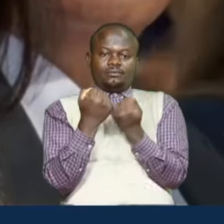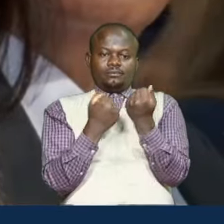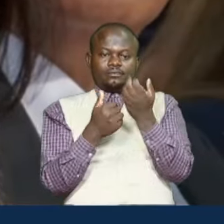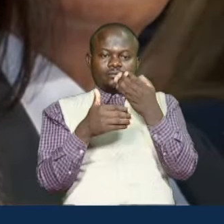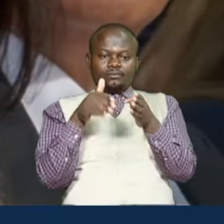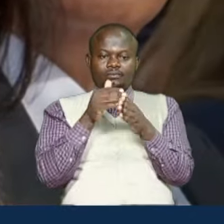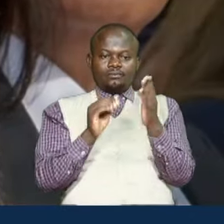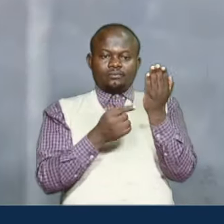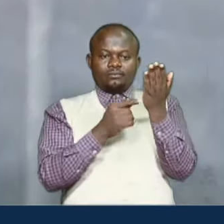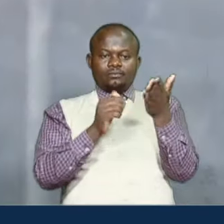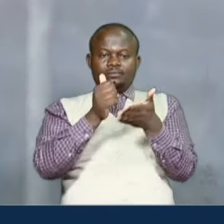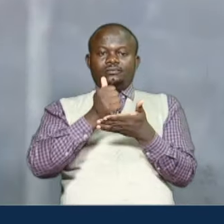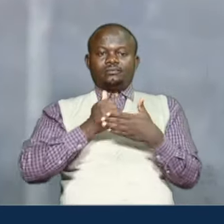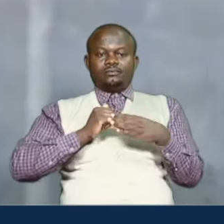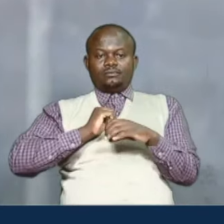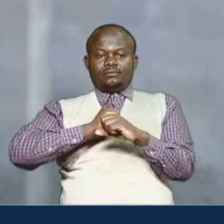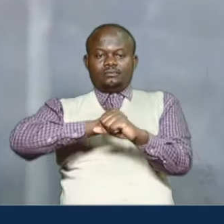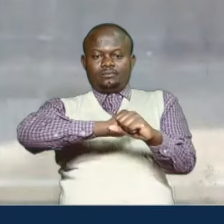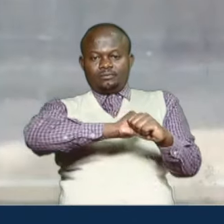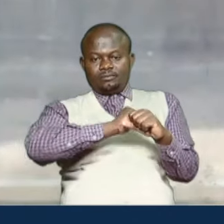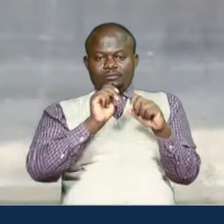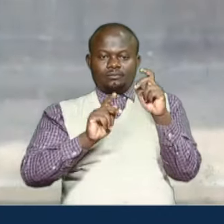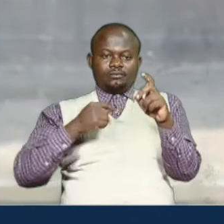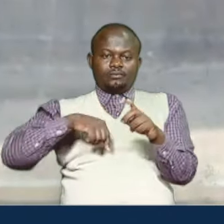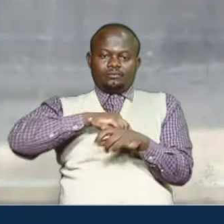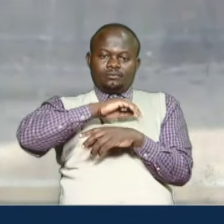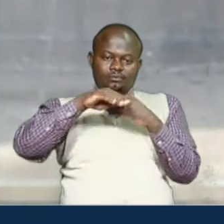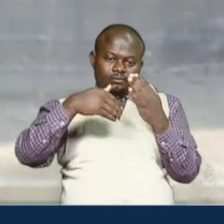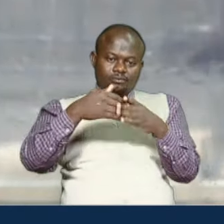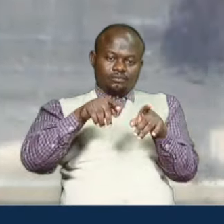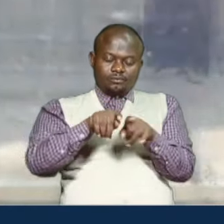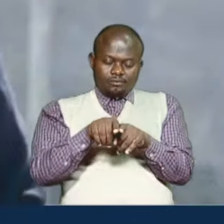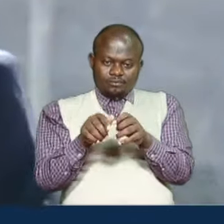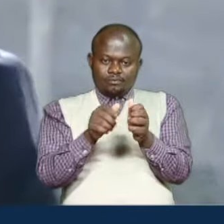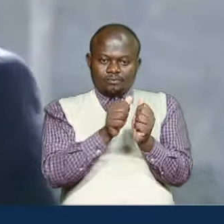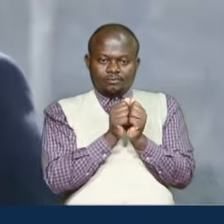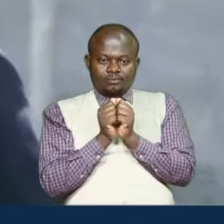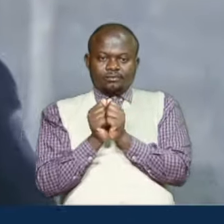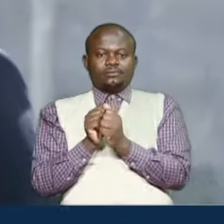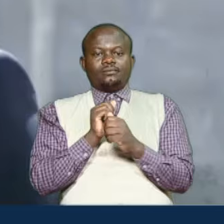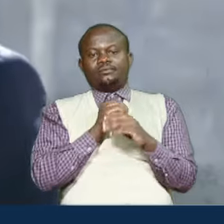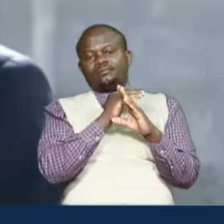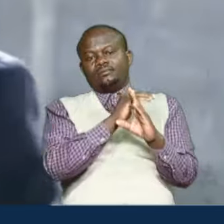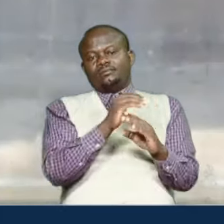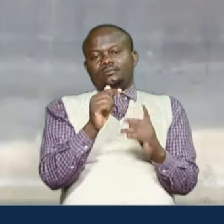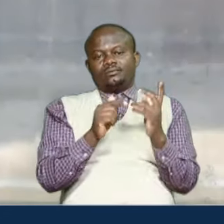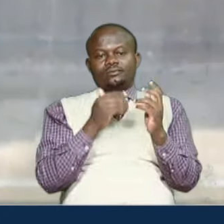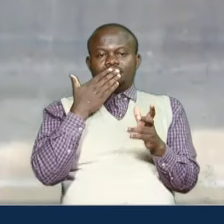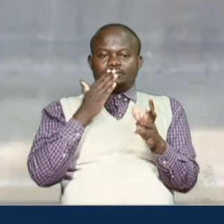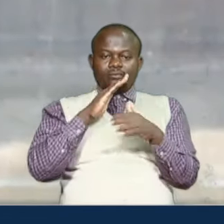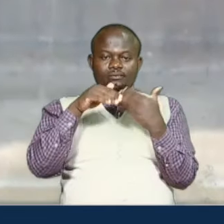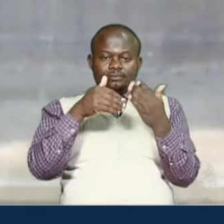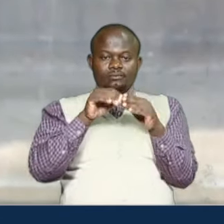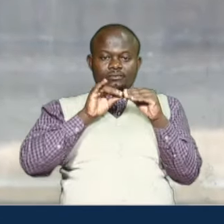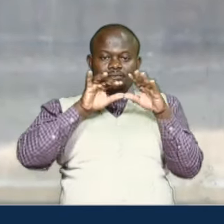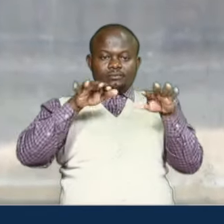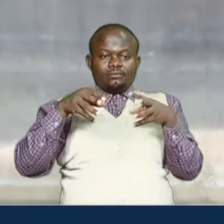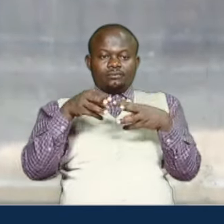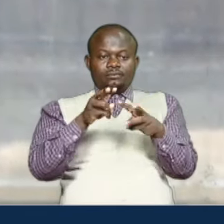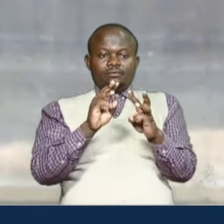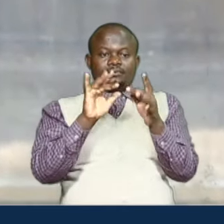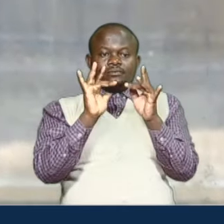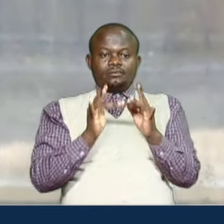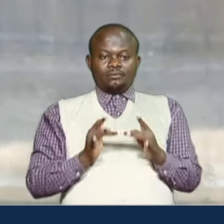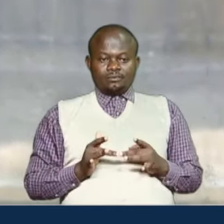rw'ikoranabuhanga ridufasha kurinda abaturage bacu twese hamwe nk'abitsamuye tugomba kurwanya ibihuha n'urwango bikwirakwizwa mu buryo bwa